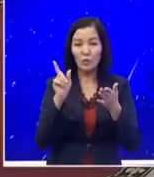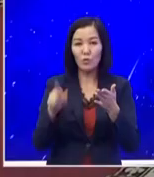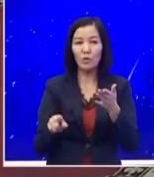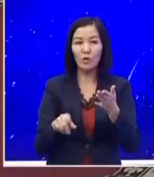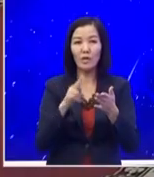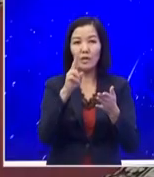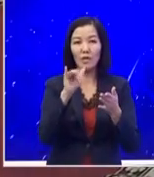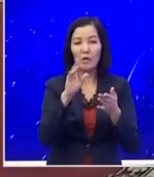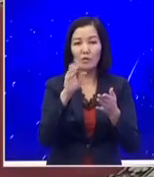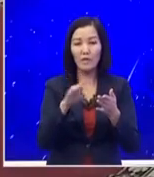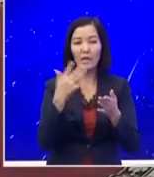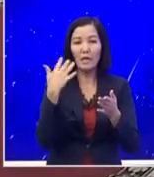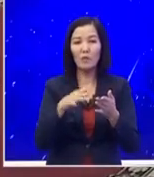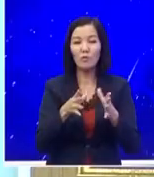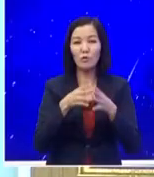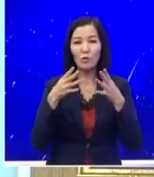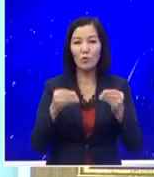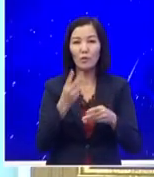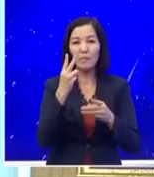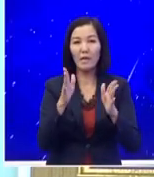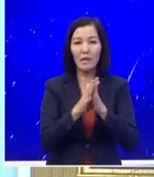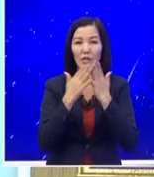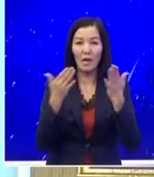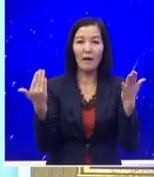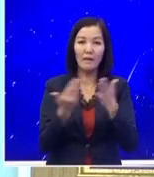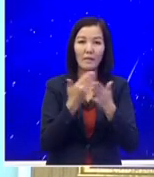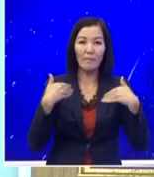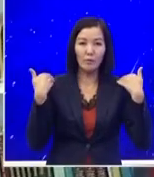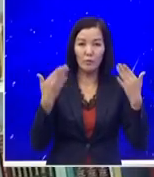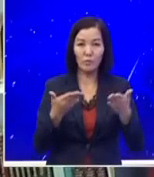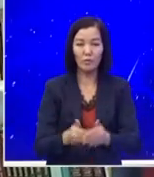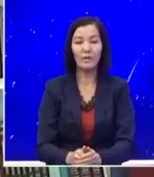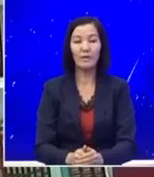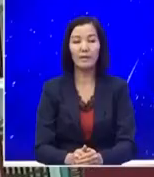мен 50-ші көктем атты екі кітаптың тұсауын кесті.